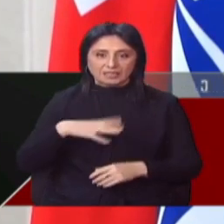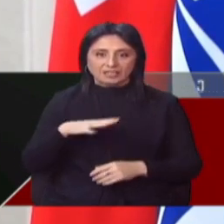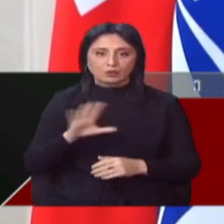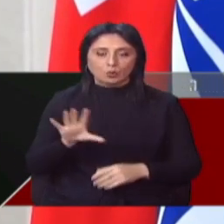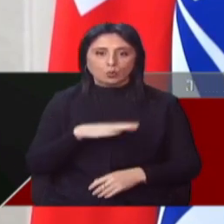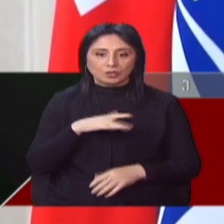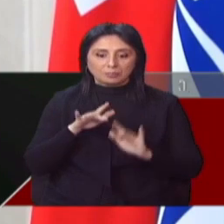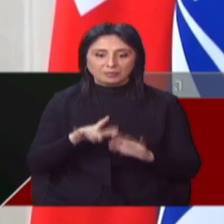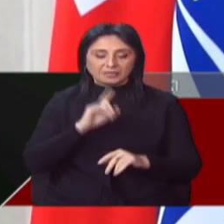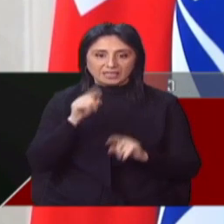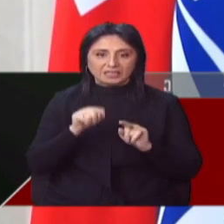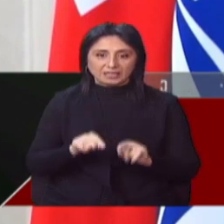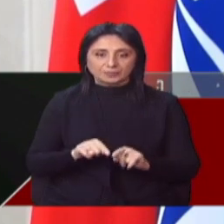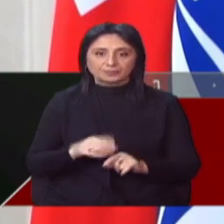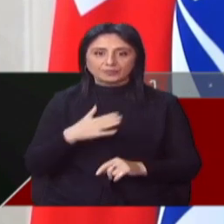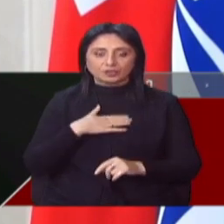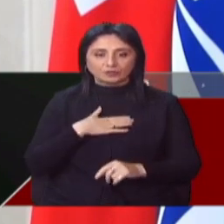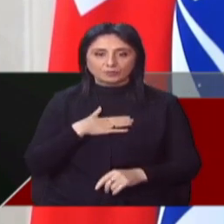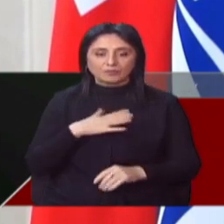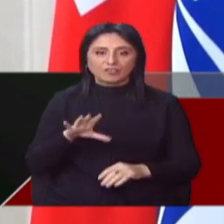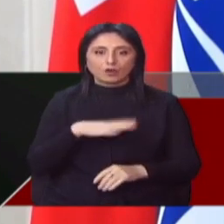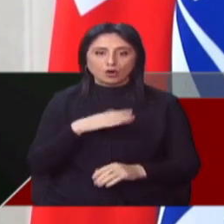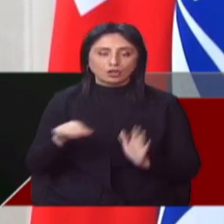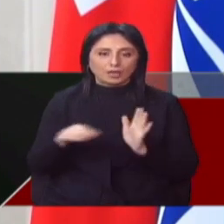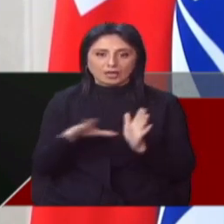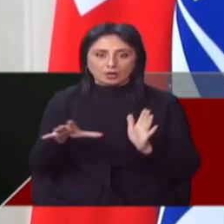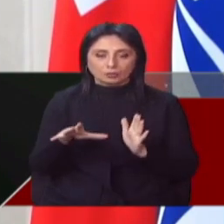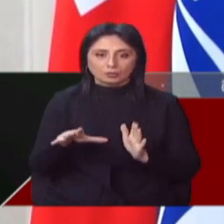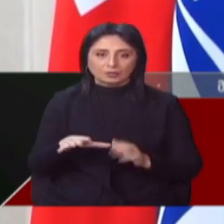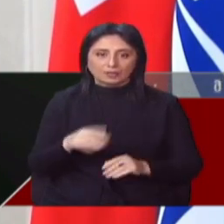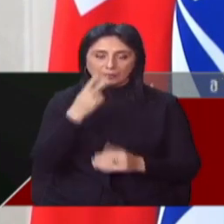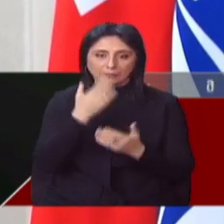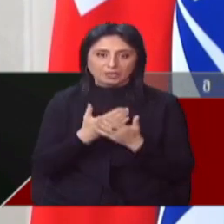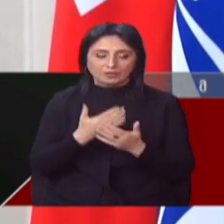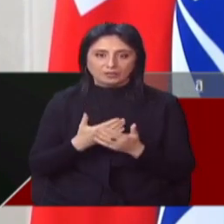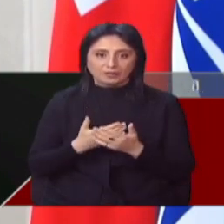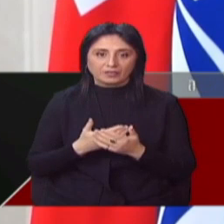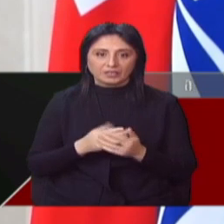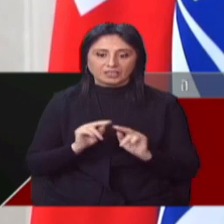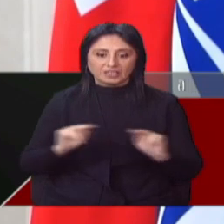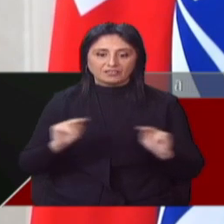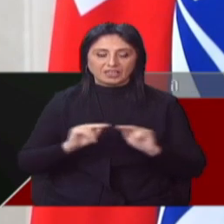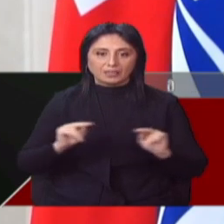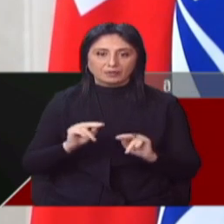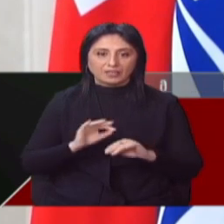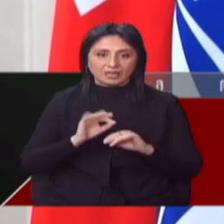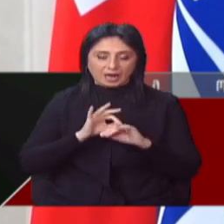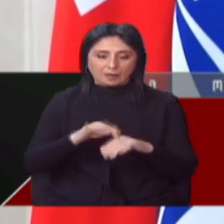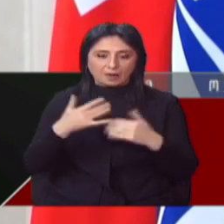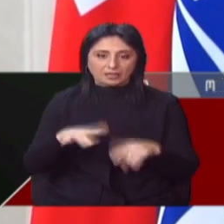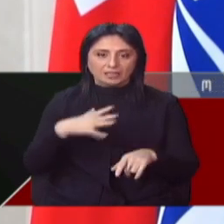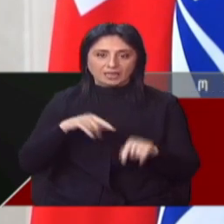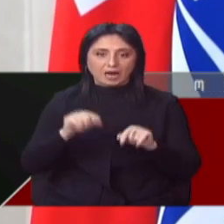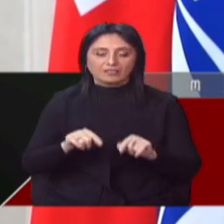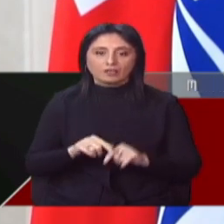საქართველოს ჰქონდა მიმდინარე წელს. Ჩვენ ჰქონდა რეკორდული მაჩვენებელი წვრთნების, რომელიც გამართა